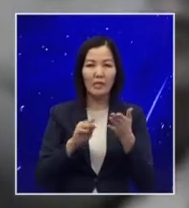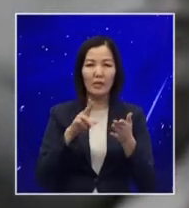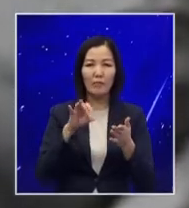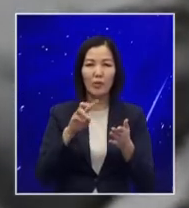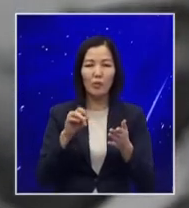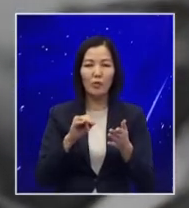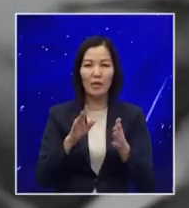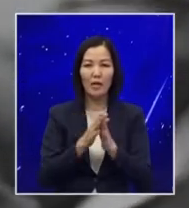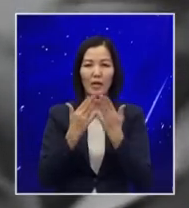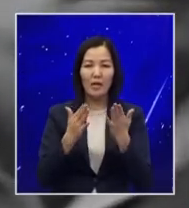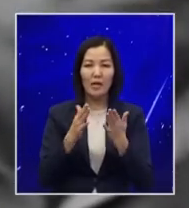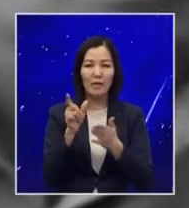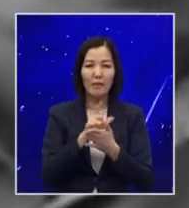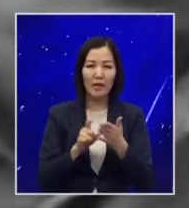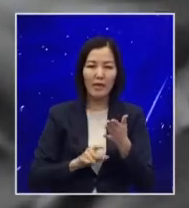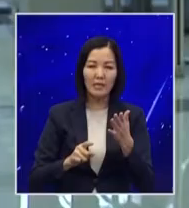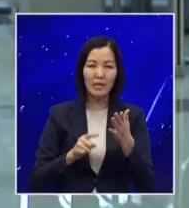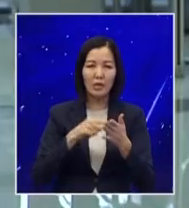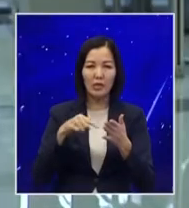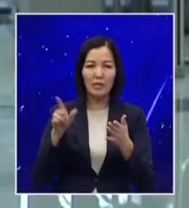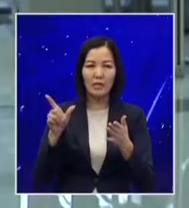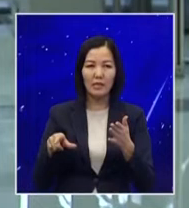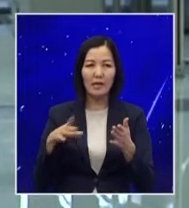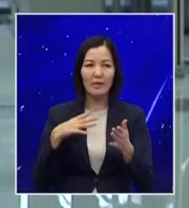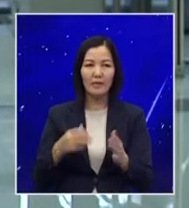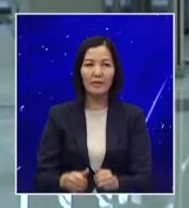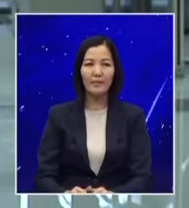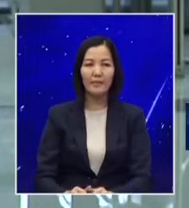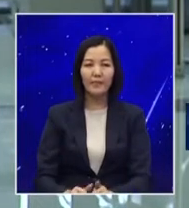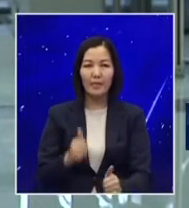қойын дәптерінде поэзия жолдары да болған. Ол кісі әрбір